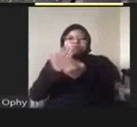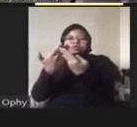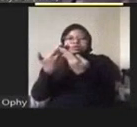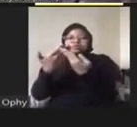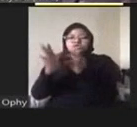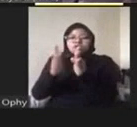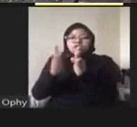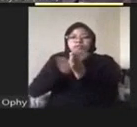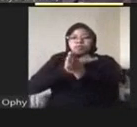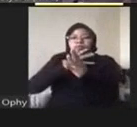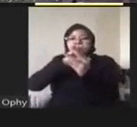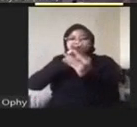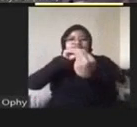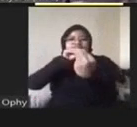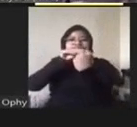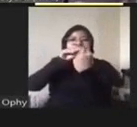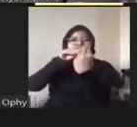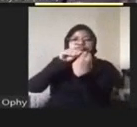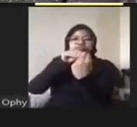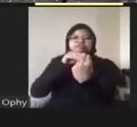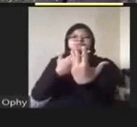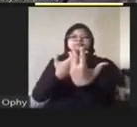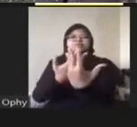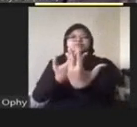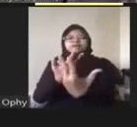berpendapat terkait dengan